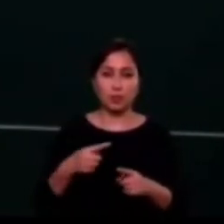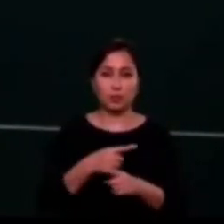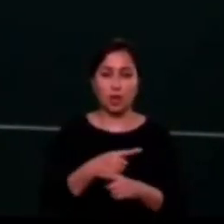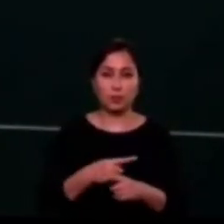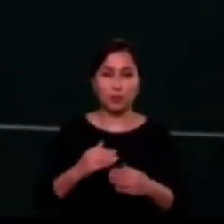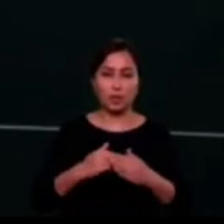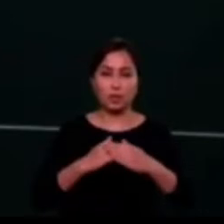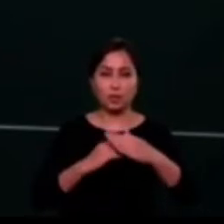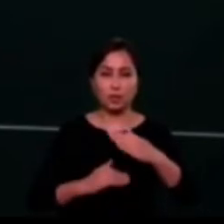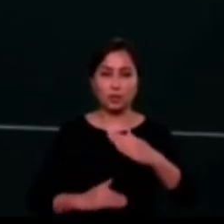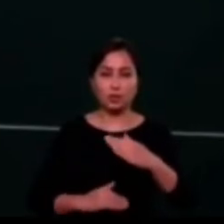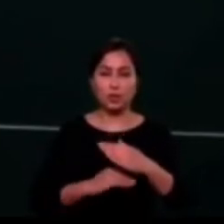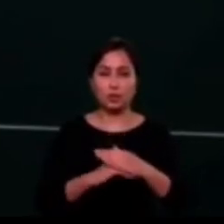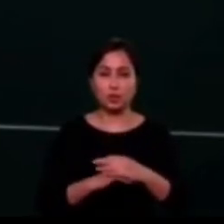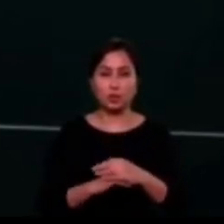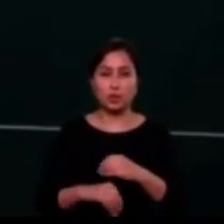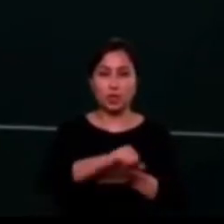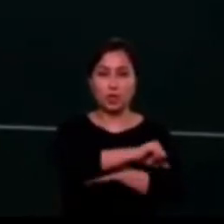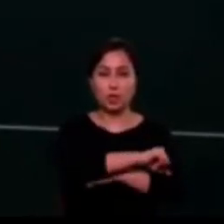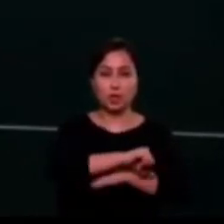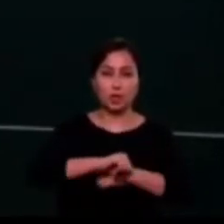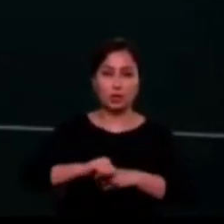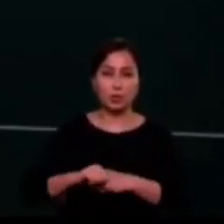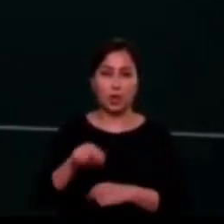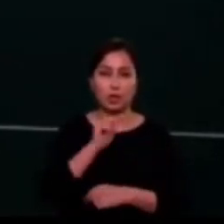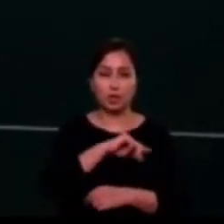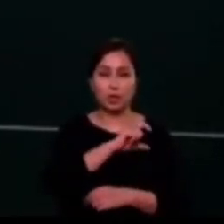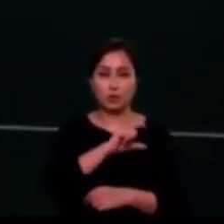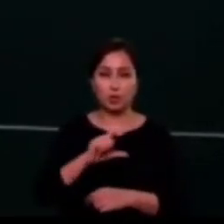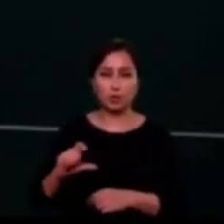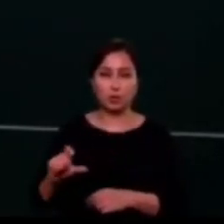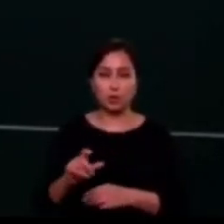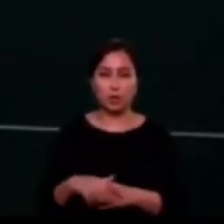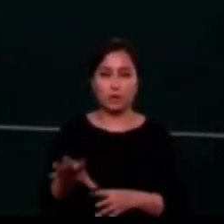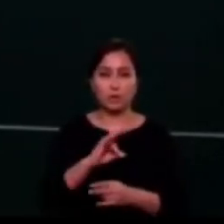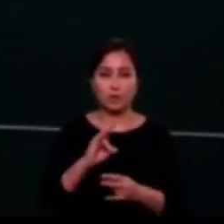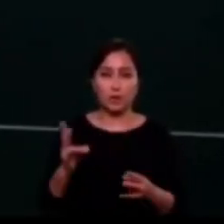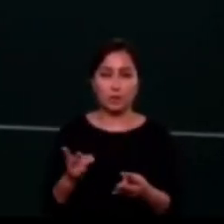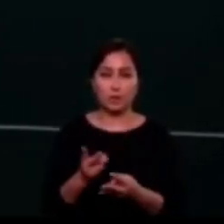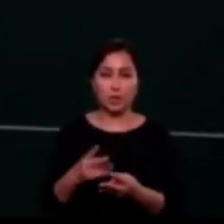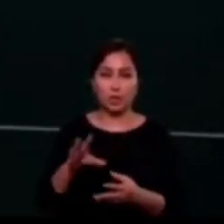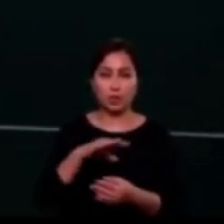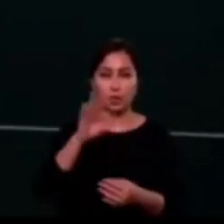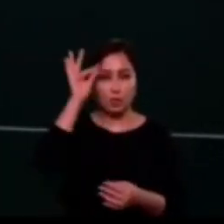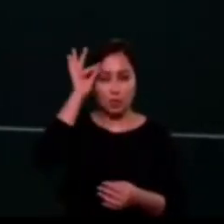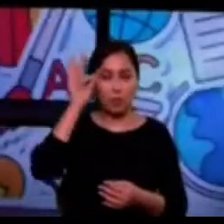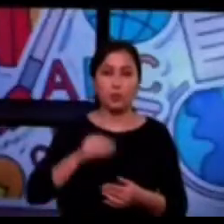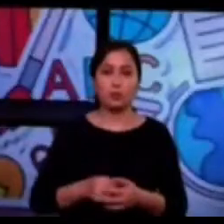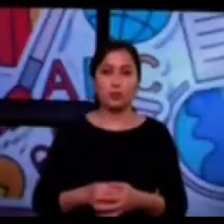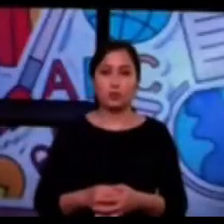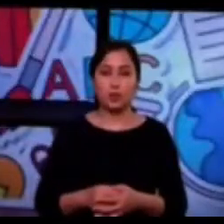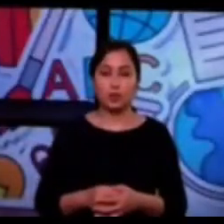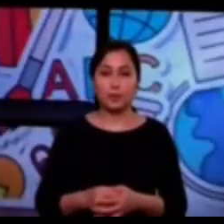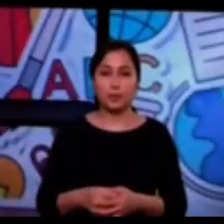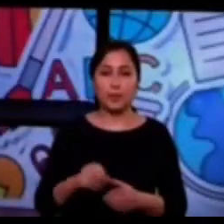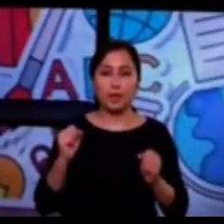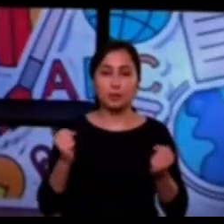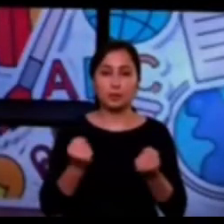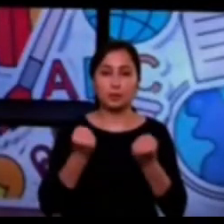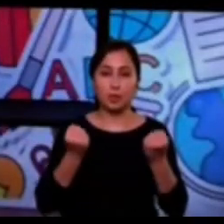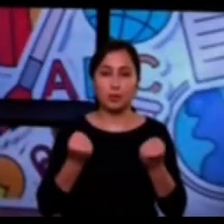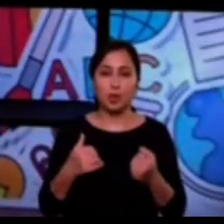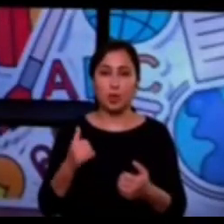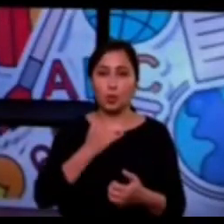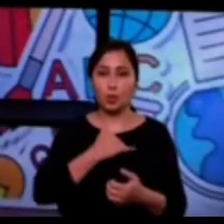на нижней линеечке рабочей строки. Вы должны это запомнить. Стараемся,